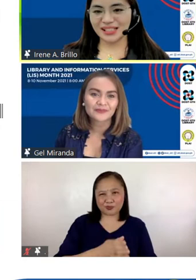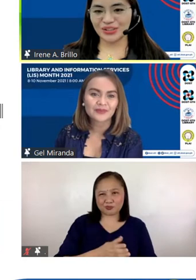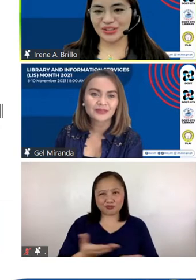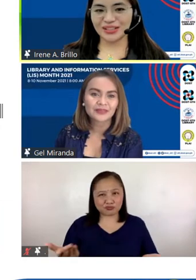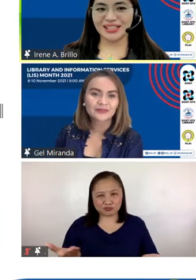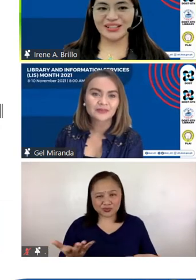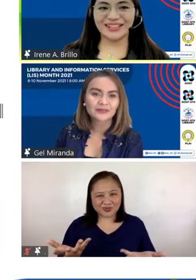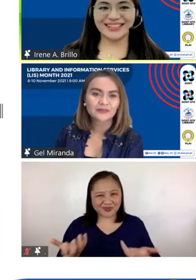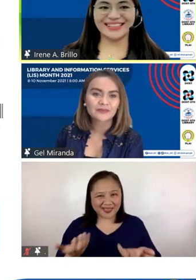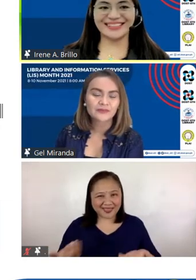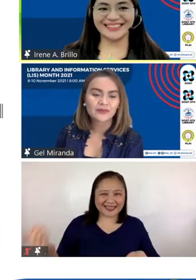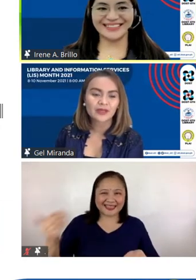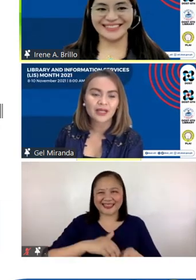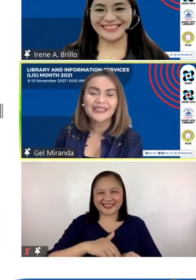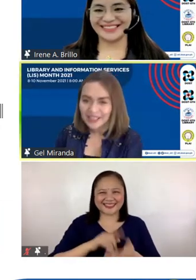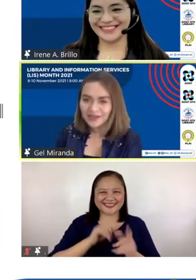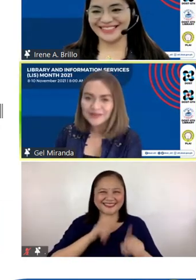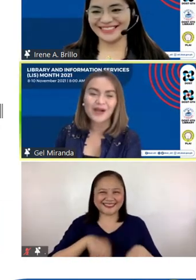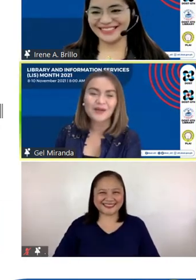ulitin ang sagot ninyo?